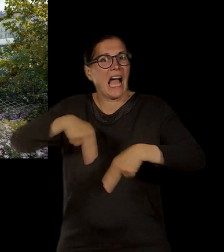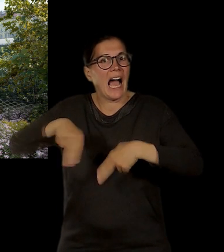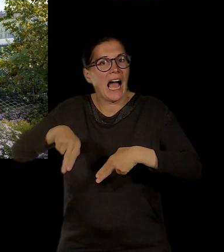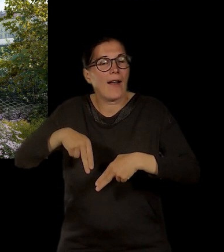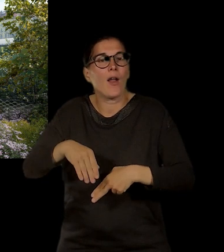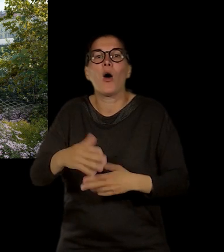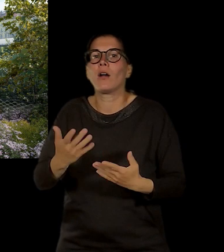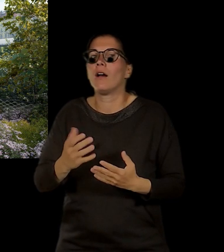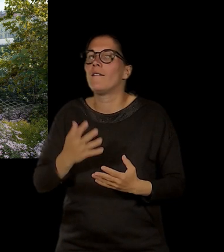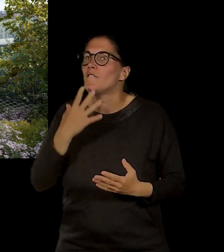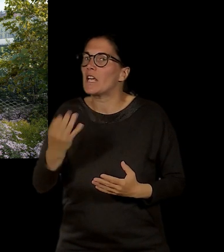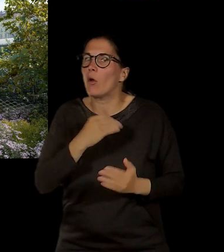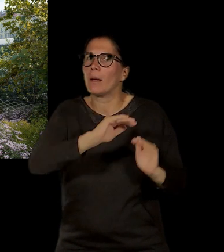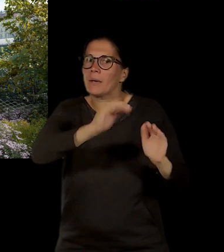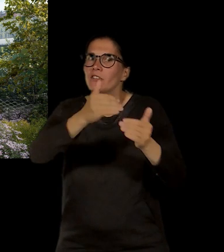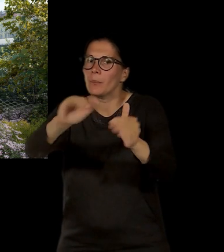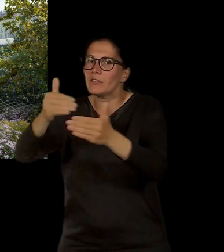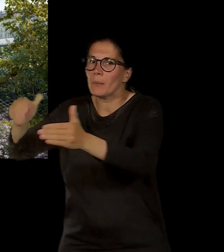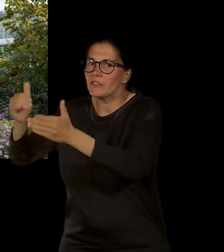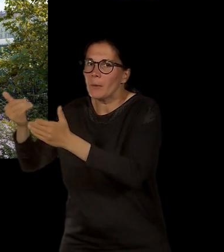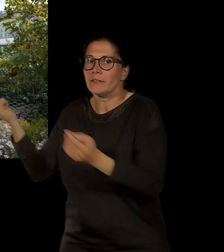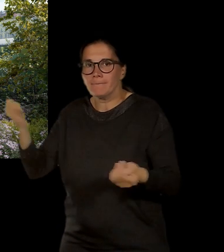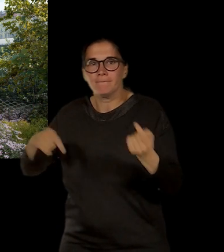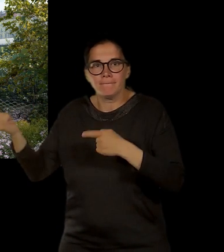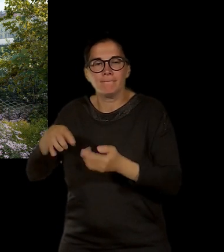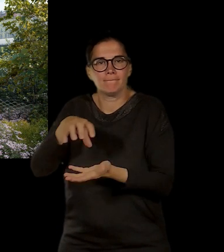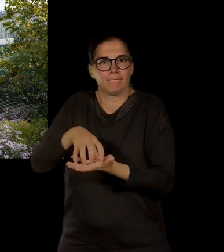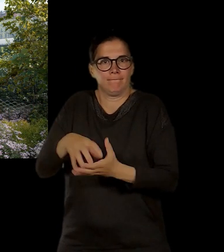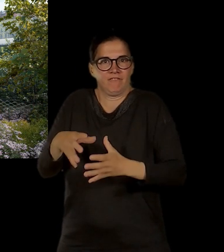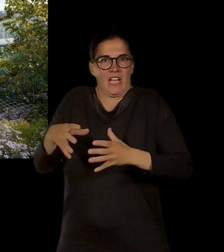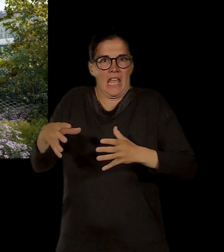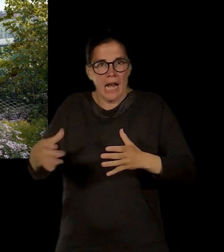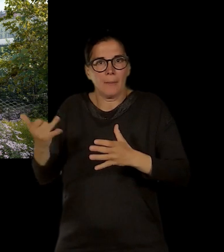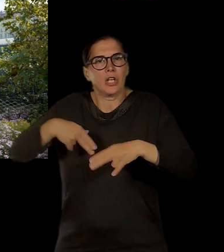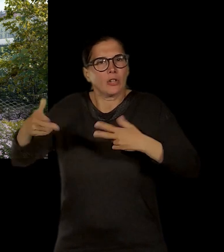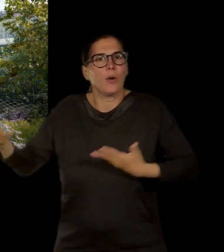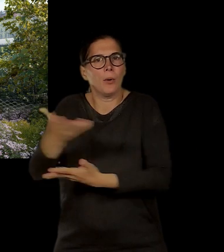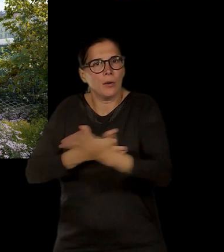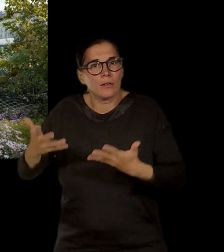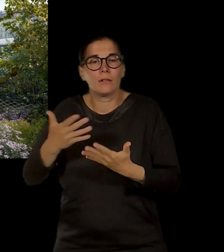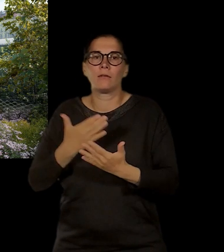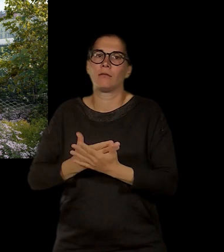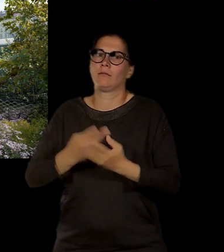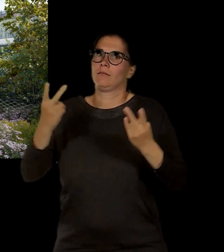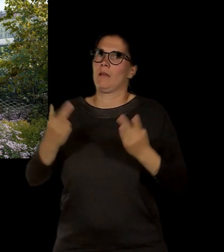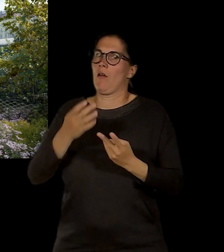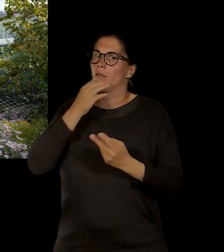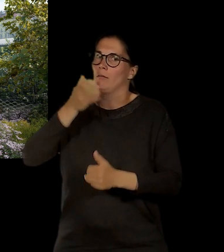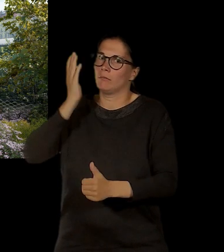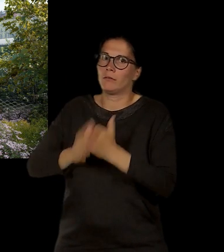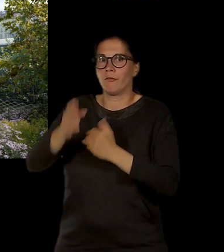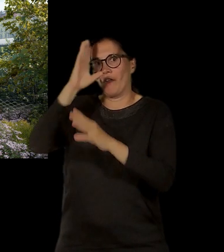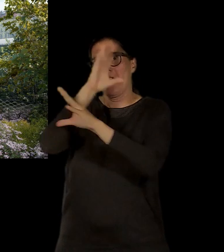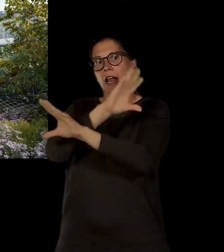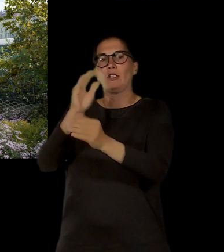množství aktérů. A ta věc se neustále komunikuje. Takže to nebezpečí, že vyhlásíte vítěze soutěže